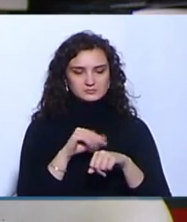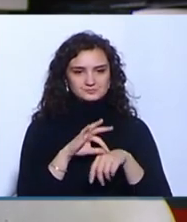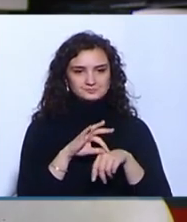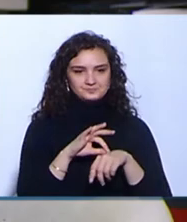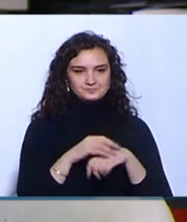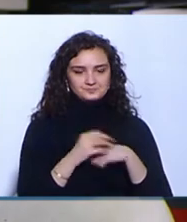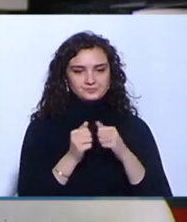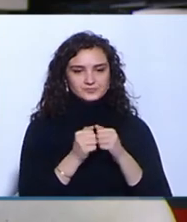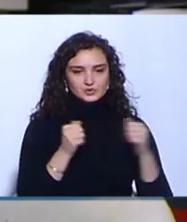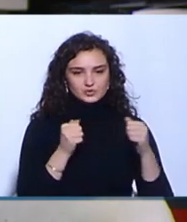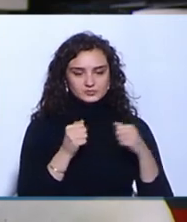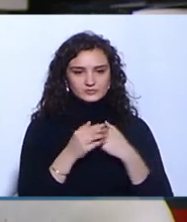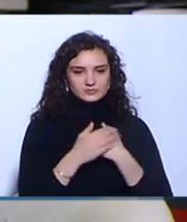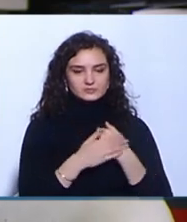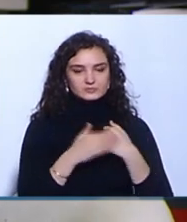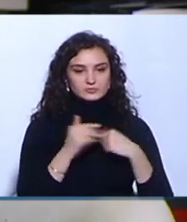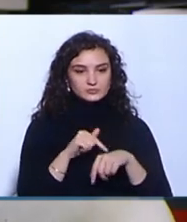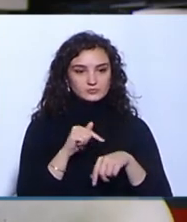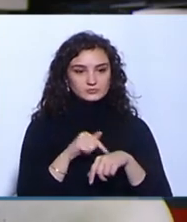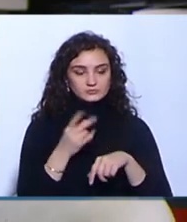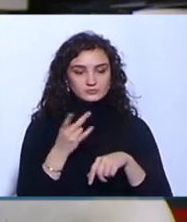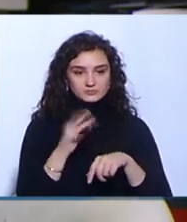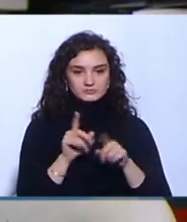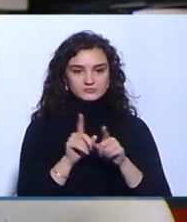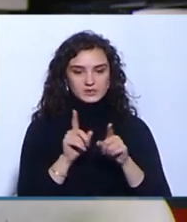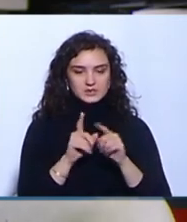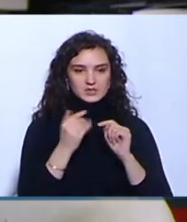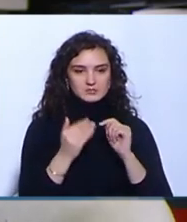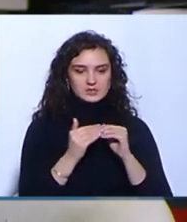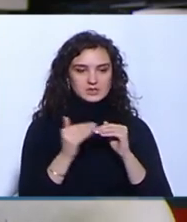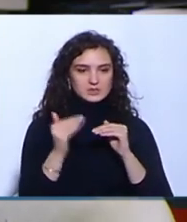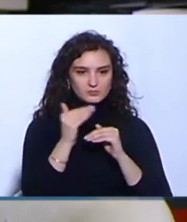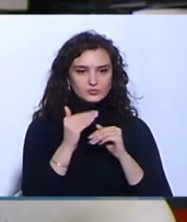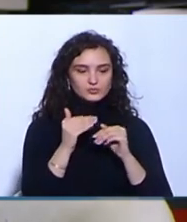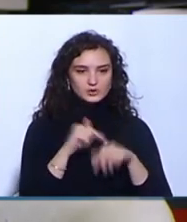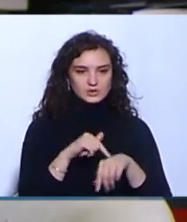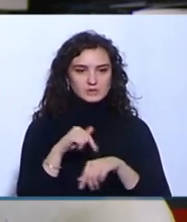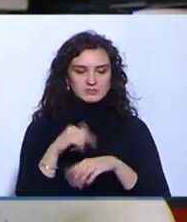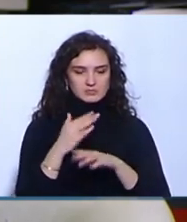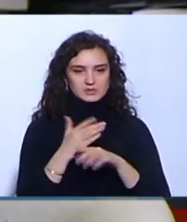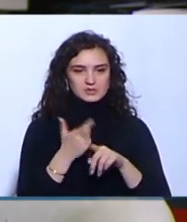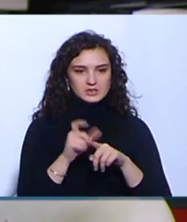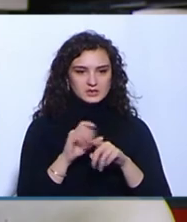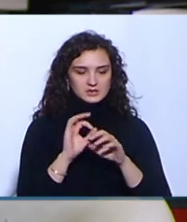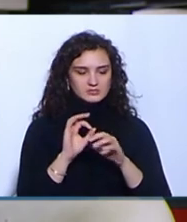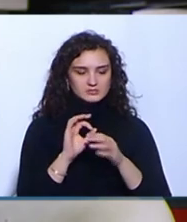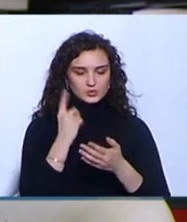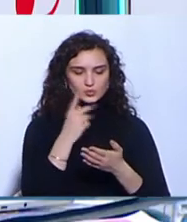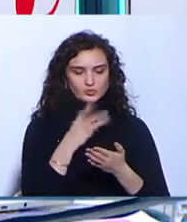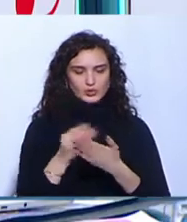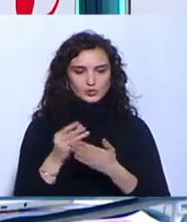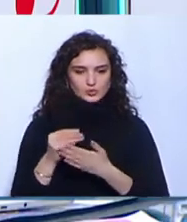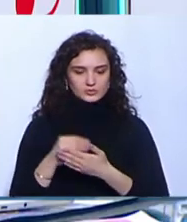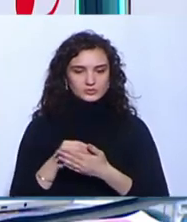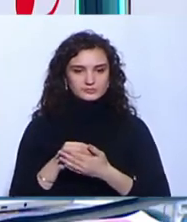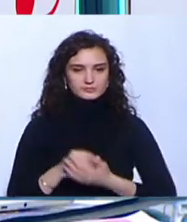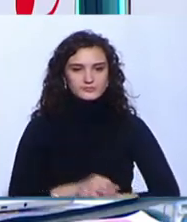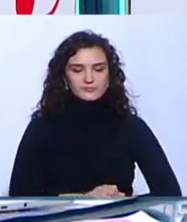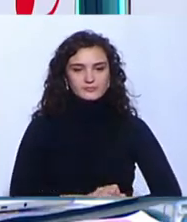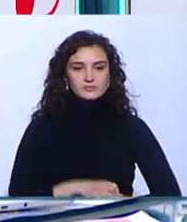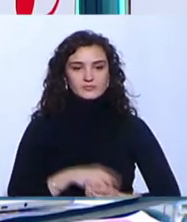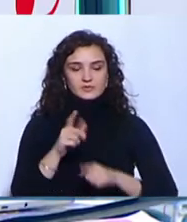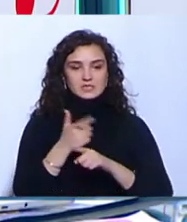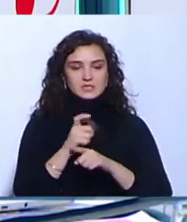კანის დაჭიმვის და მოჭერის გზნობა, მაგრამ მაინც ამის ზემოთ შეგრძნებები არის ძალიან სუბიექტური. ბატონო ლადო, თქვენ